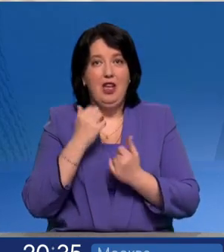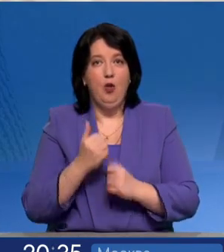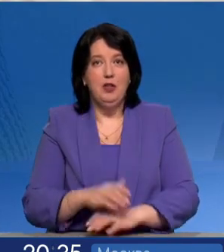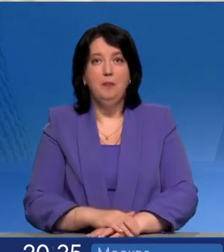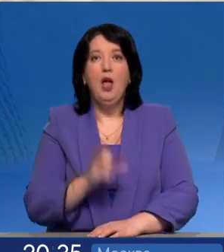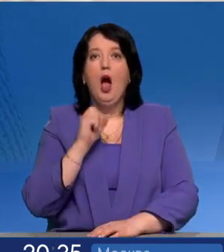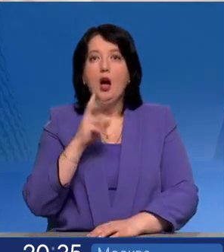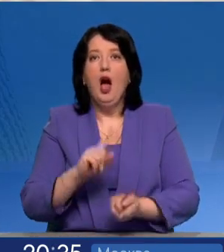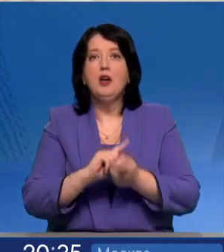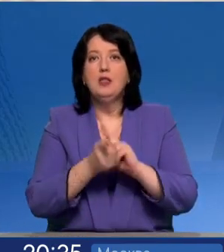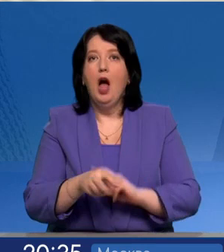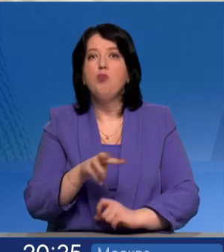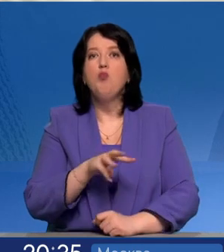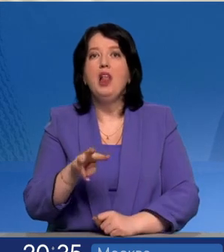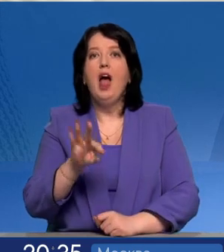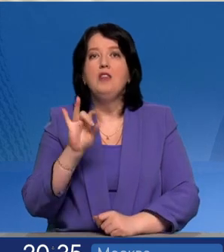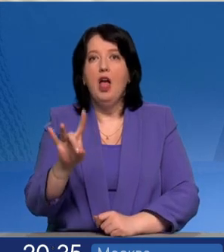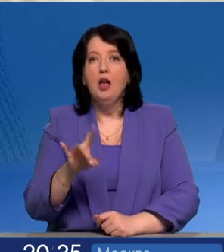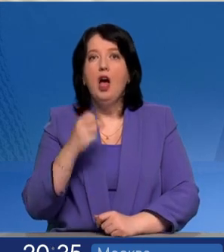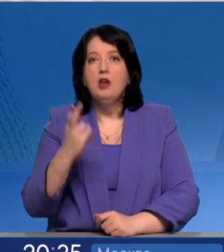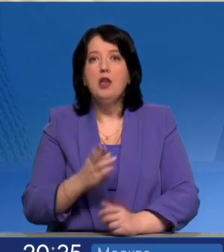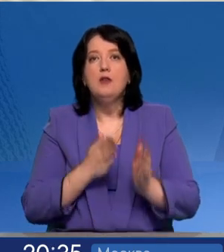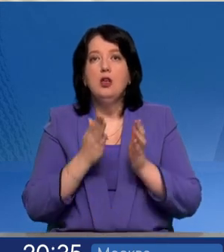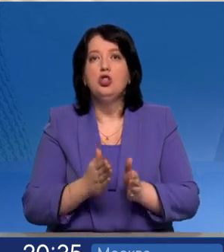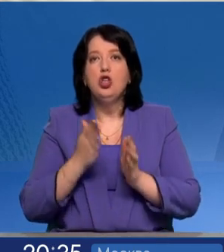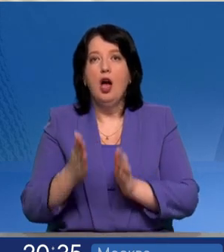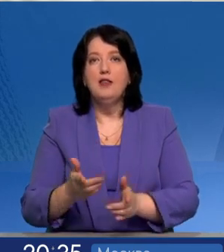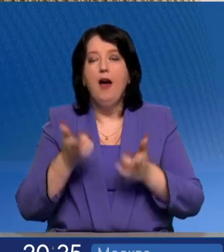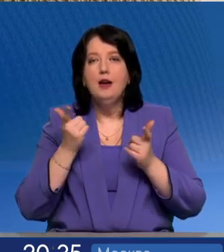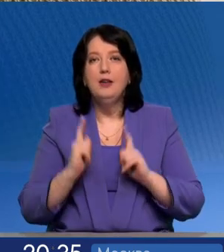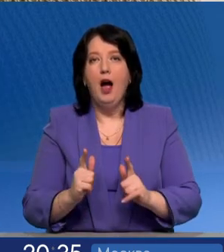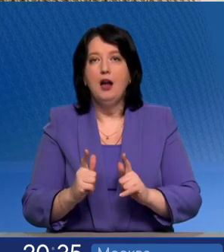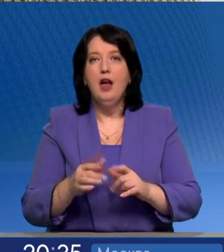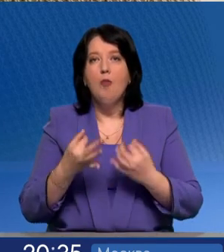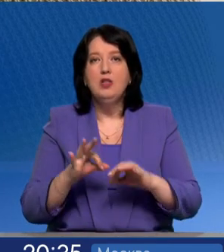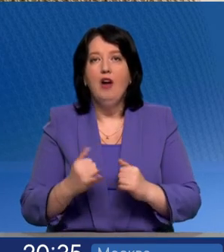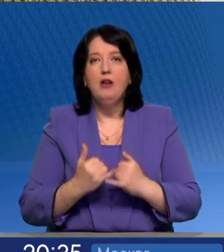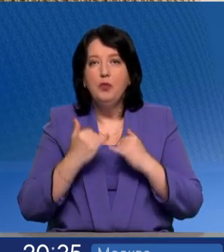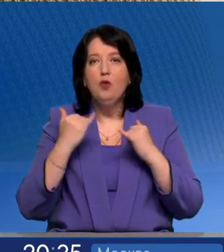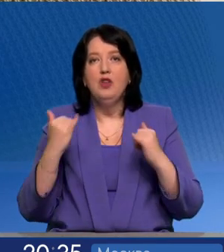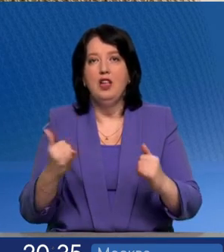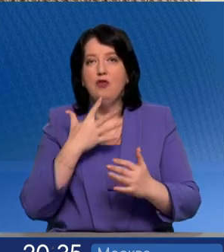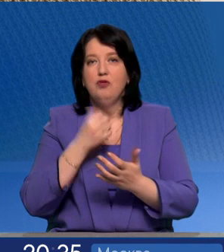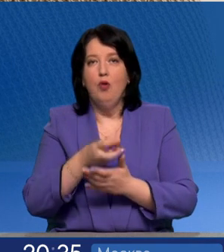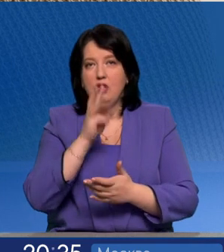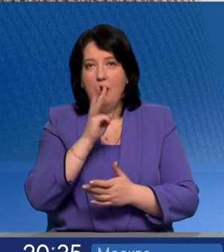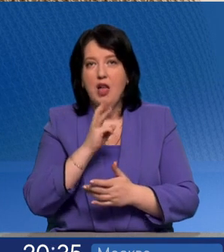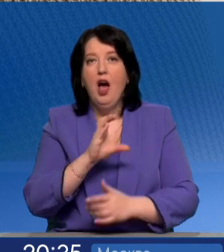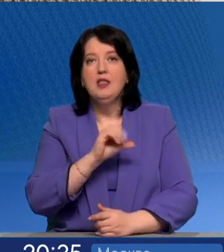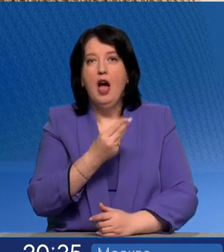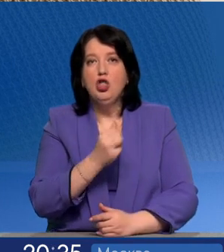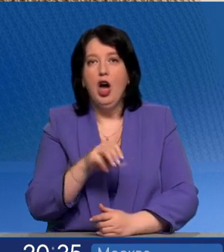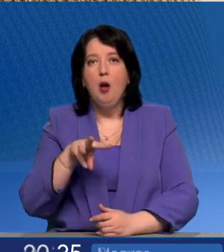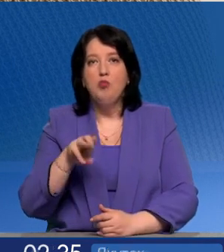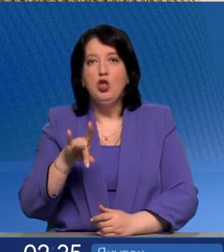Как стать миллионером? Какие шаги реально помогают увеличивать свой заработок? Меня зовут Саша Митрошина, я бывшая журналистка, нынешняя